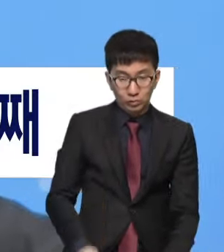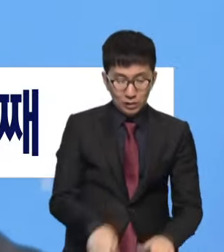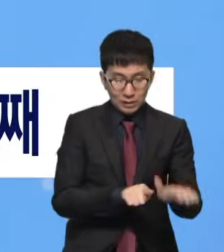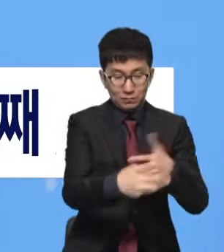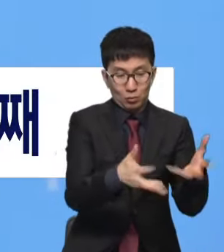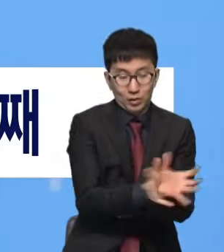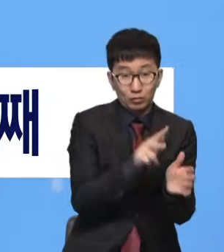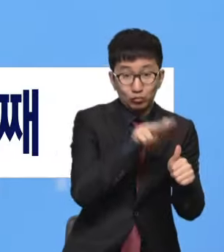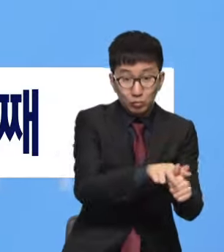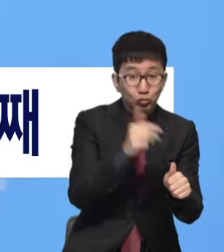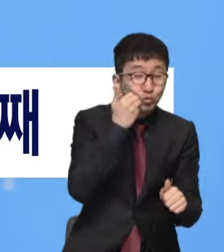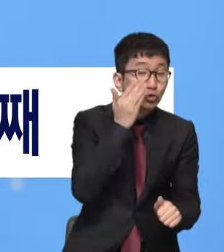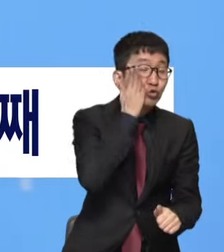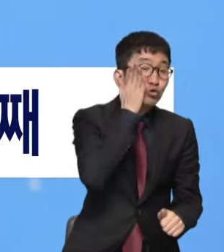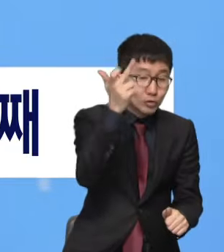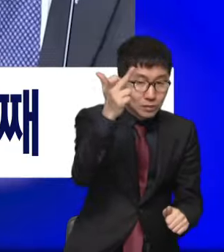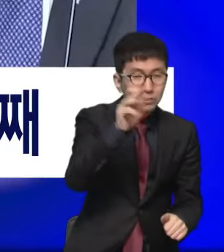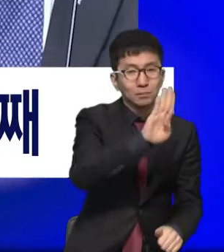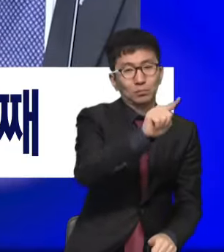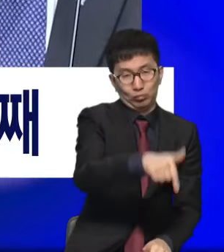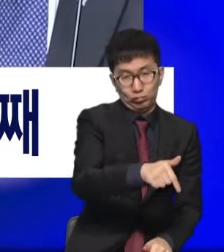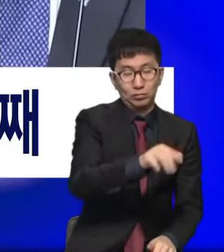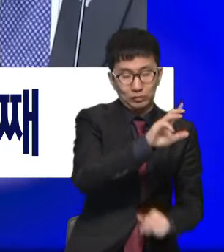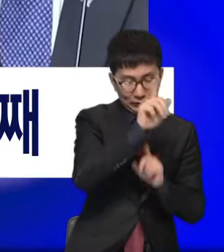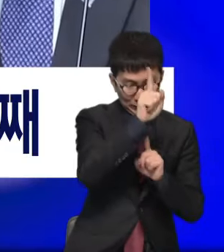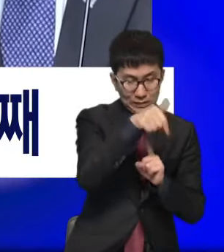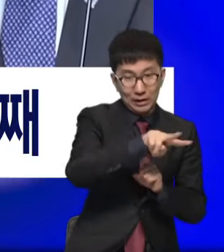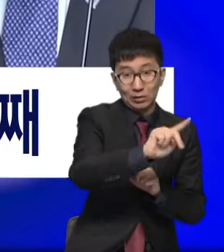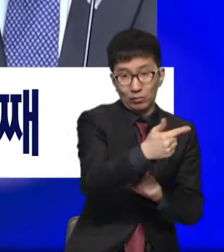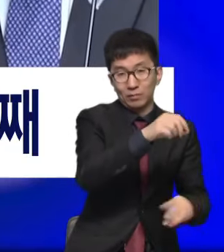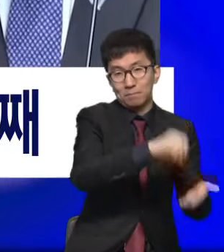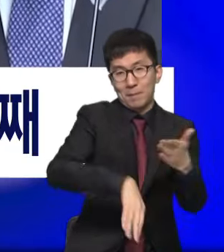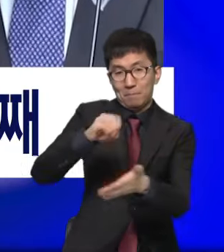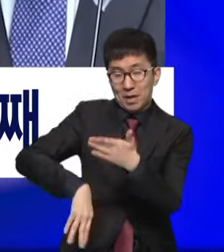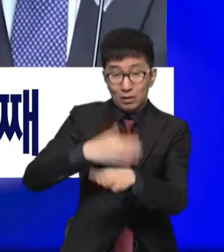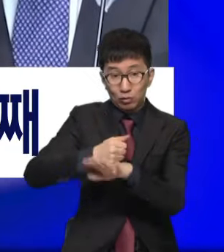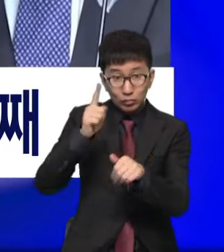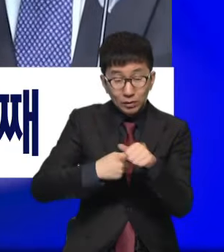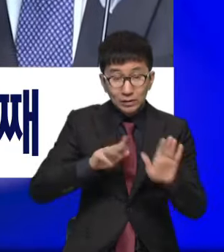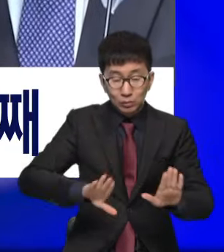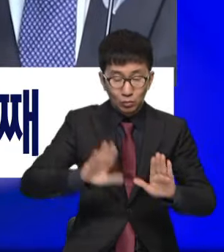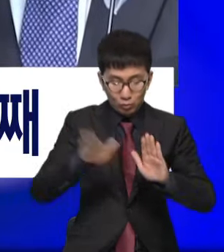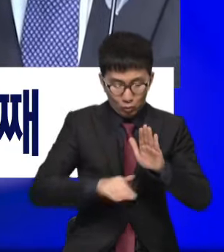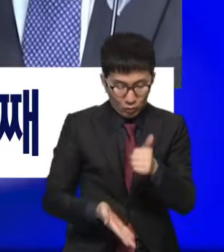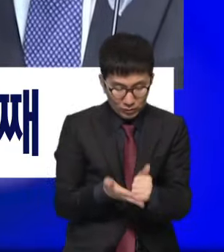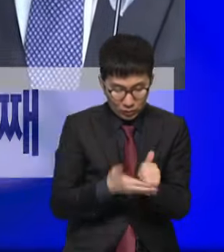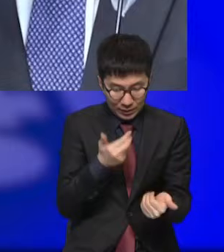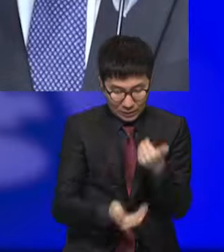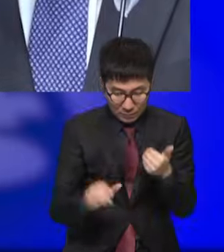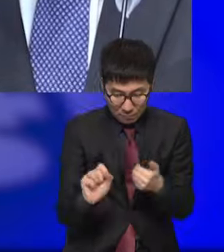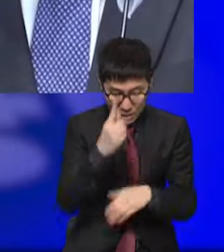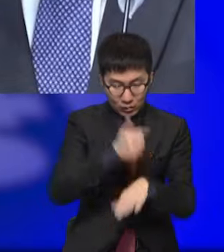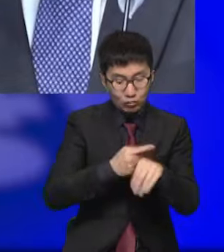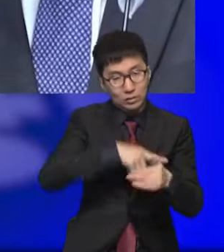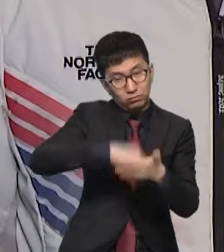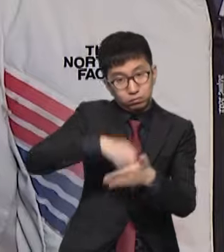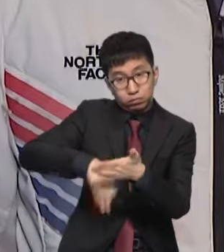결정된 울산북구 이상원이 탈당하면서 공천 갈등으로 민주당을 탈당한 현역 이원은 다섯명으로